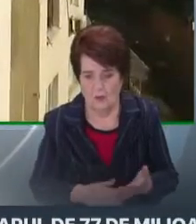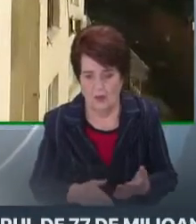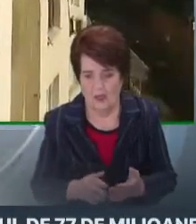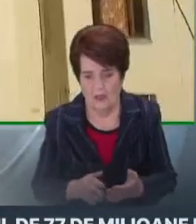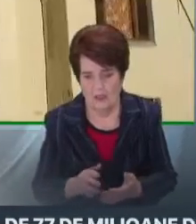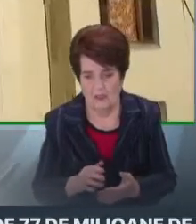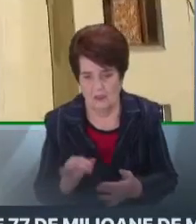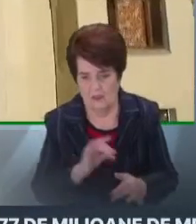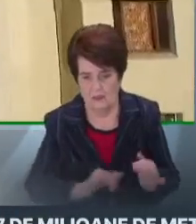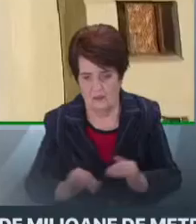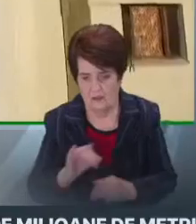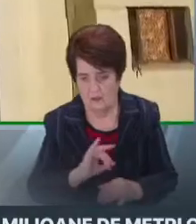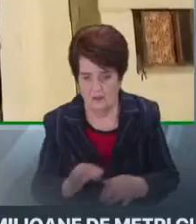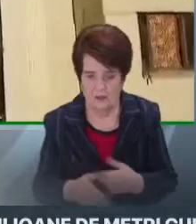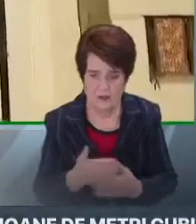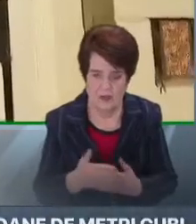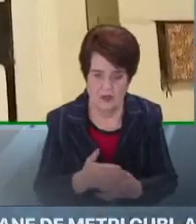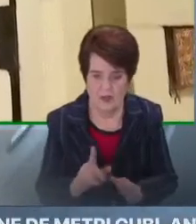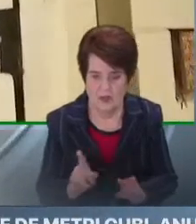de procedură penală ca să